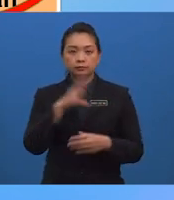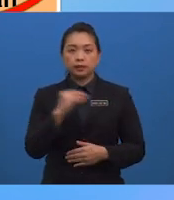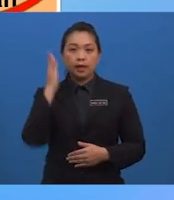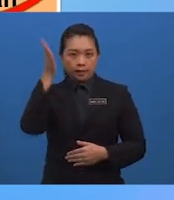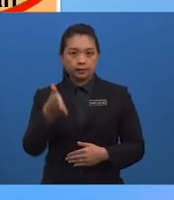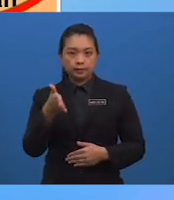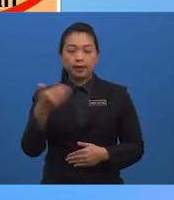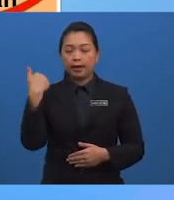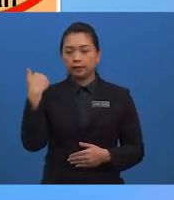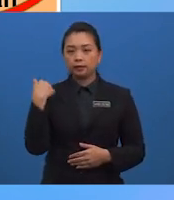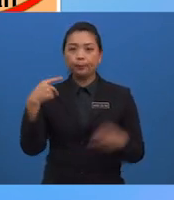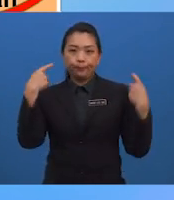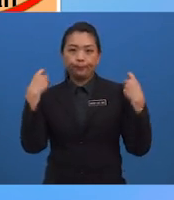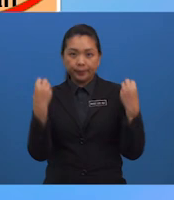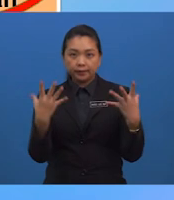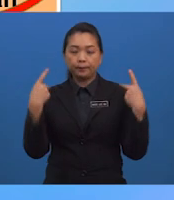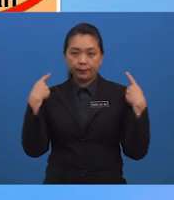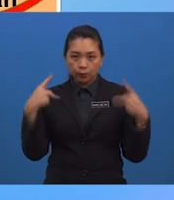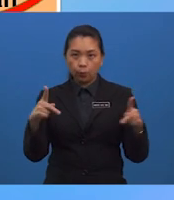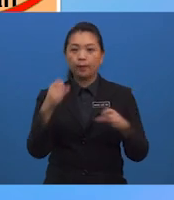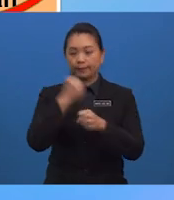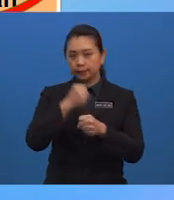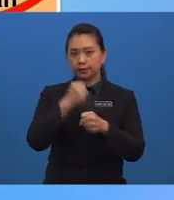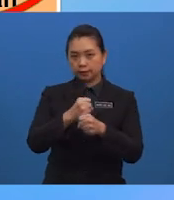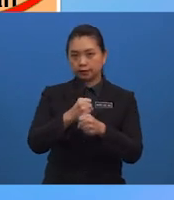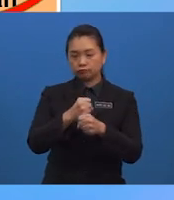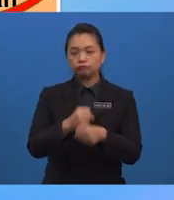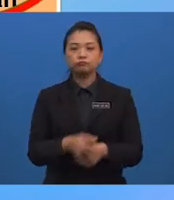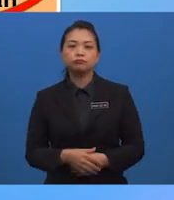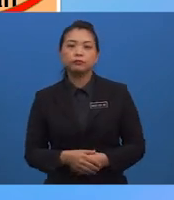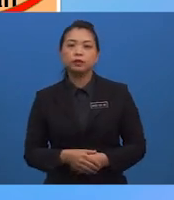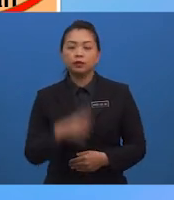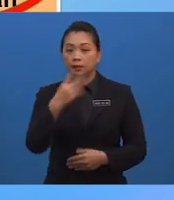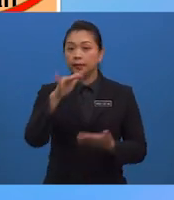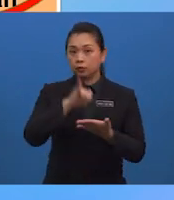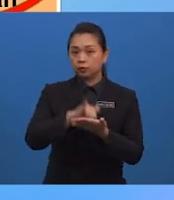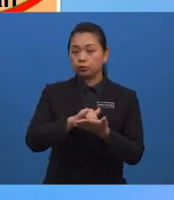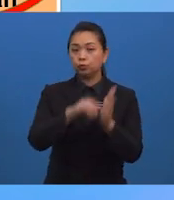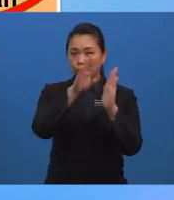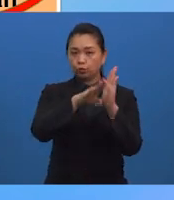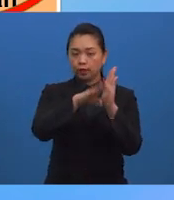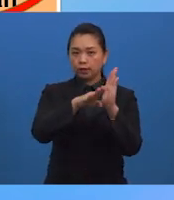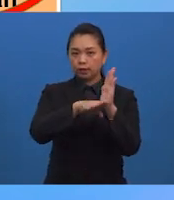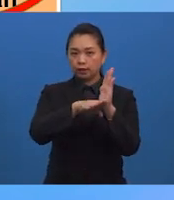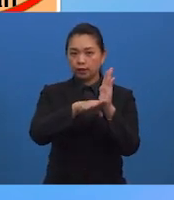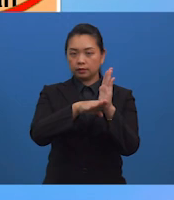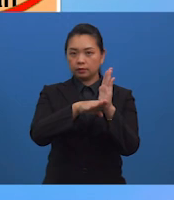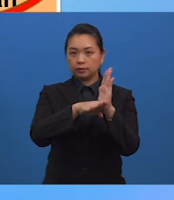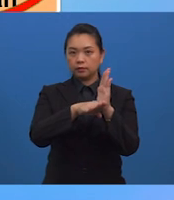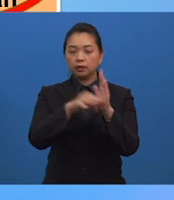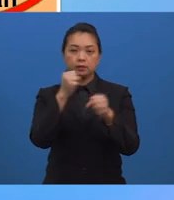peluang pekerjaan yang banyak kepada penduduk tempatan dan seterusnya mengurangkan kadar pengangguran dalam